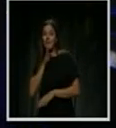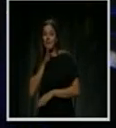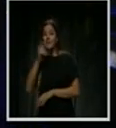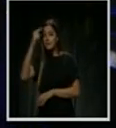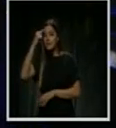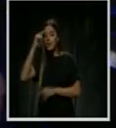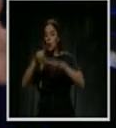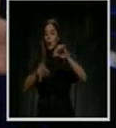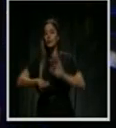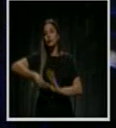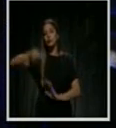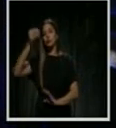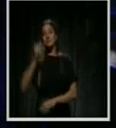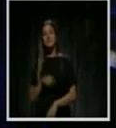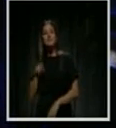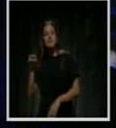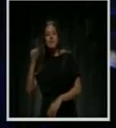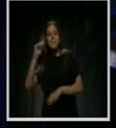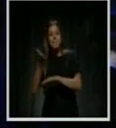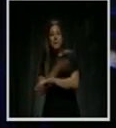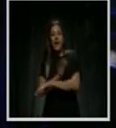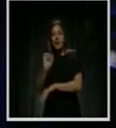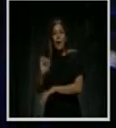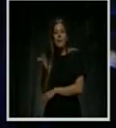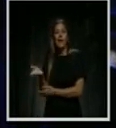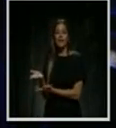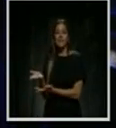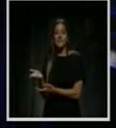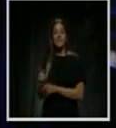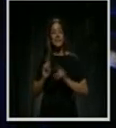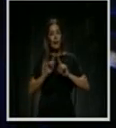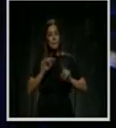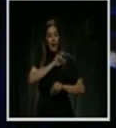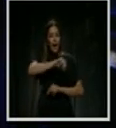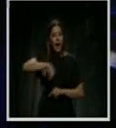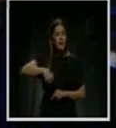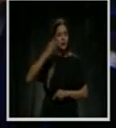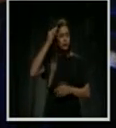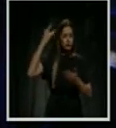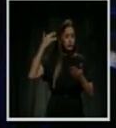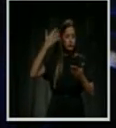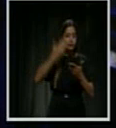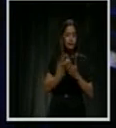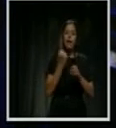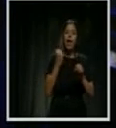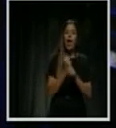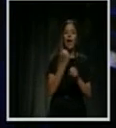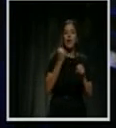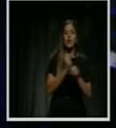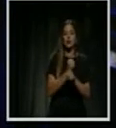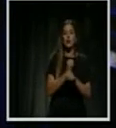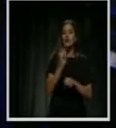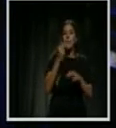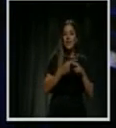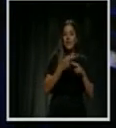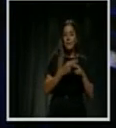jgħix f'dan il-pajjiż dak kien il-pjan tagħhom għad-distribuzzjoni. Jarahna, wettaqna f'dan l-aħħar xhur dak kollu li l-Oppożizzjoni beżżet minnu. Għamilna